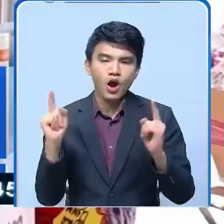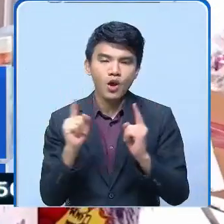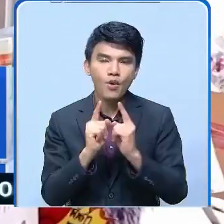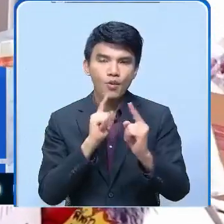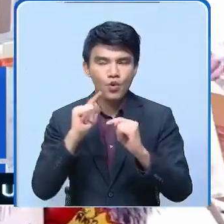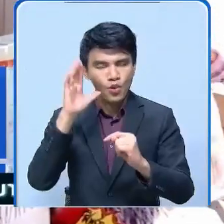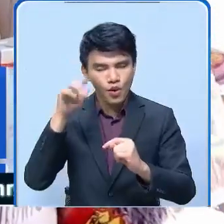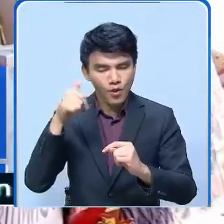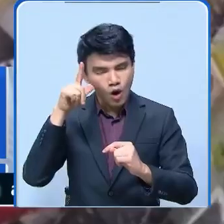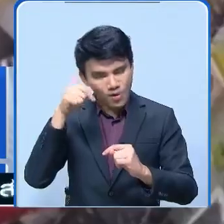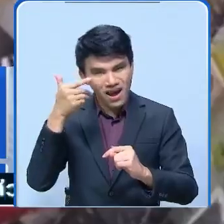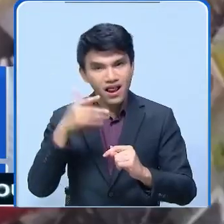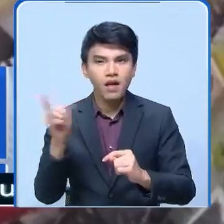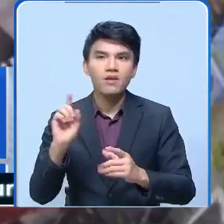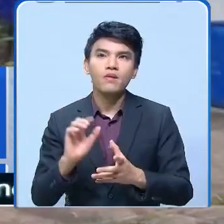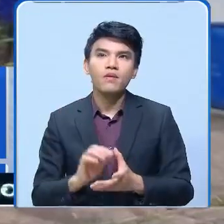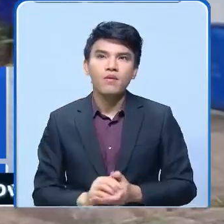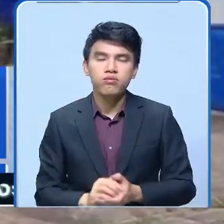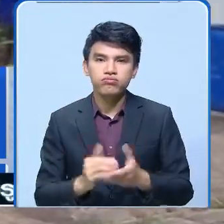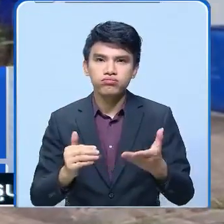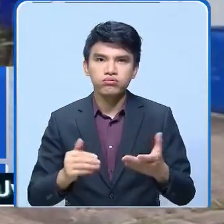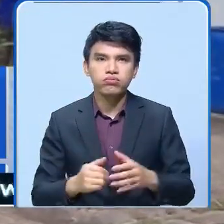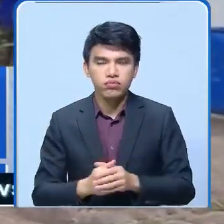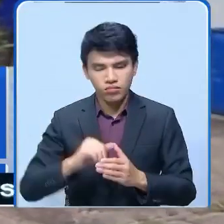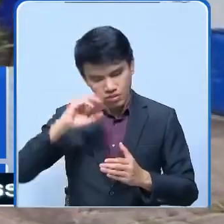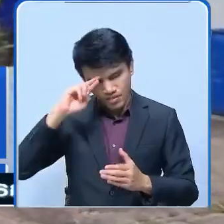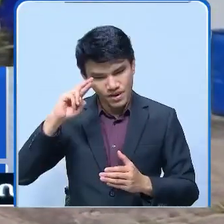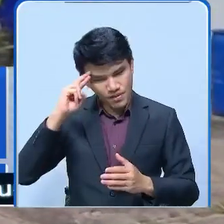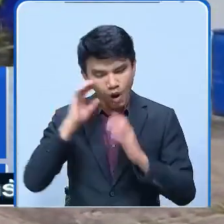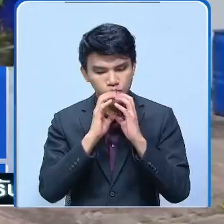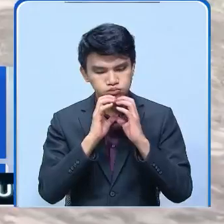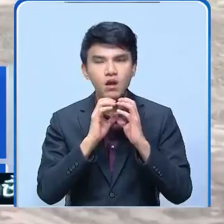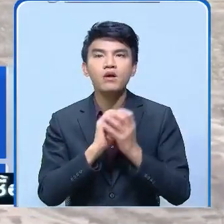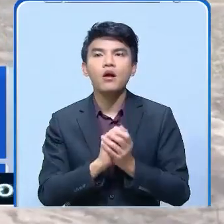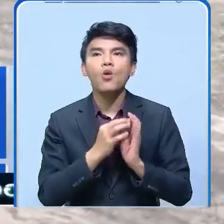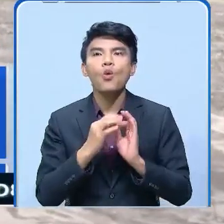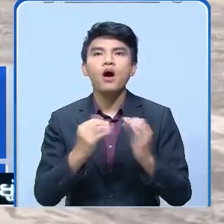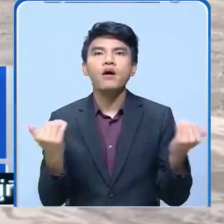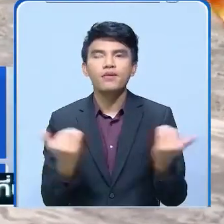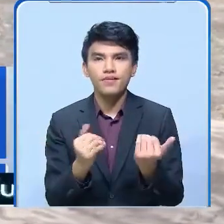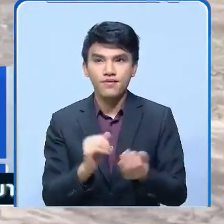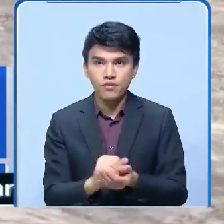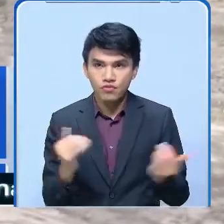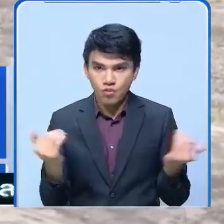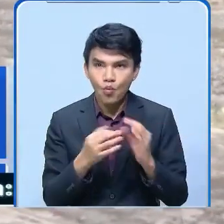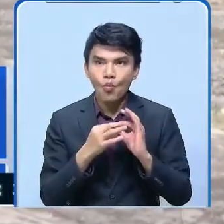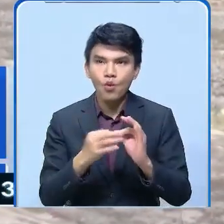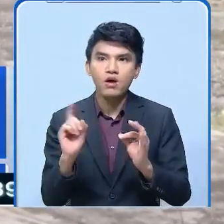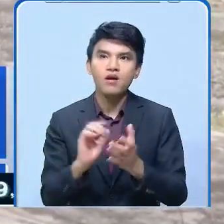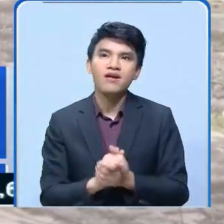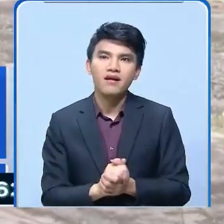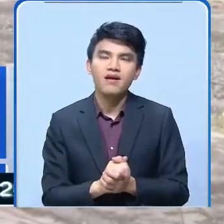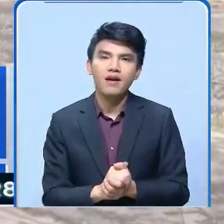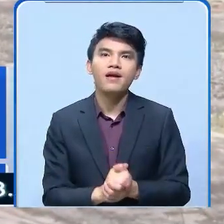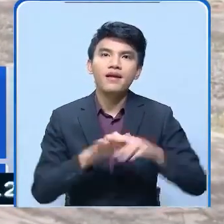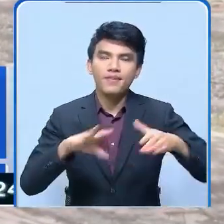ของปอจอมตบเนี่ยบอกลูกสาวมีอาการป่วยทางสมองหวงลูกมากหวงลูกมากถึงขั้นเนี่ยส่ง